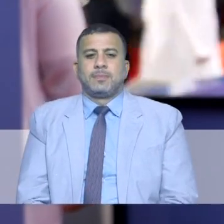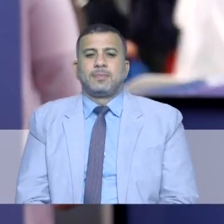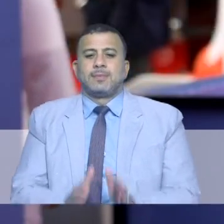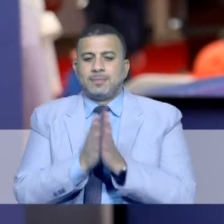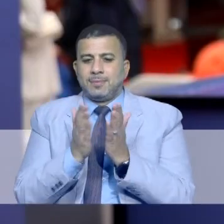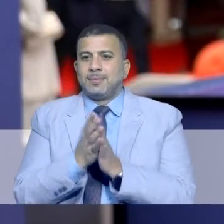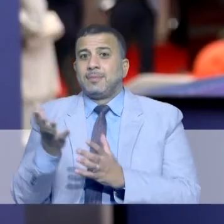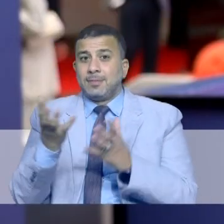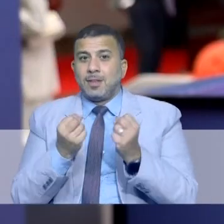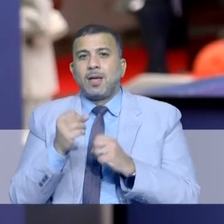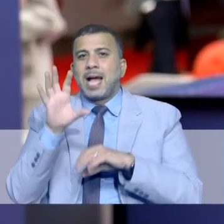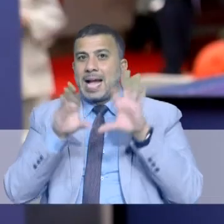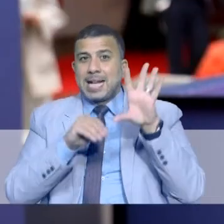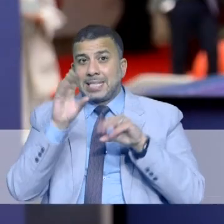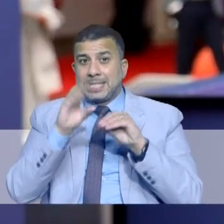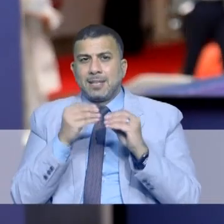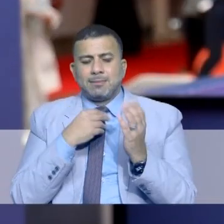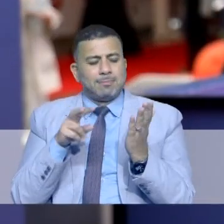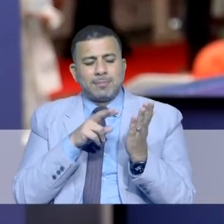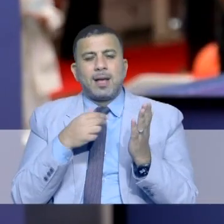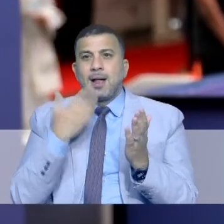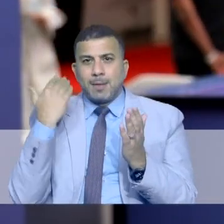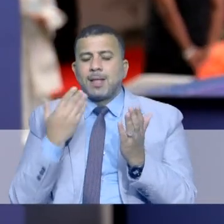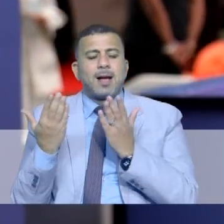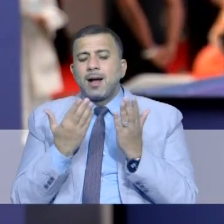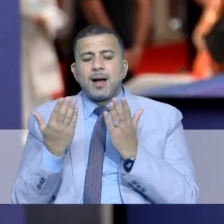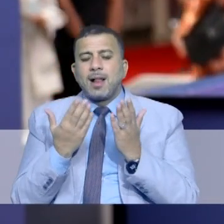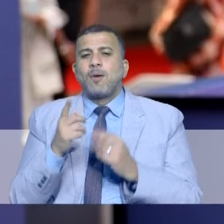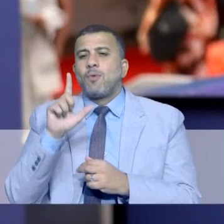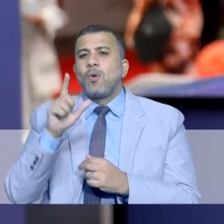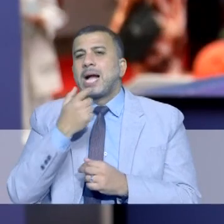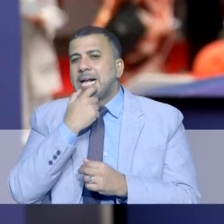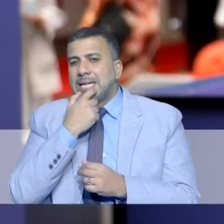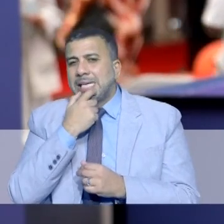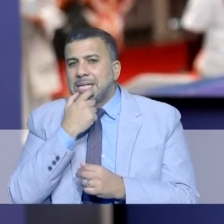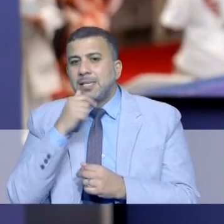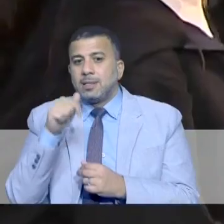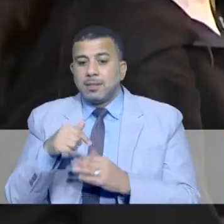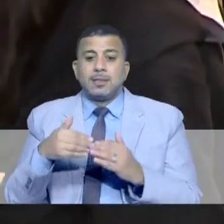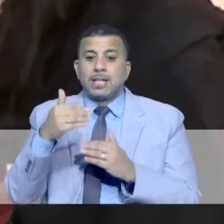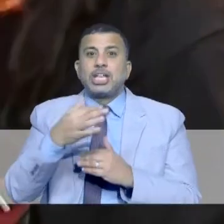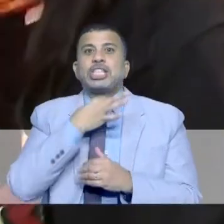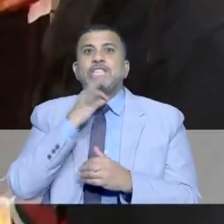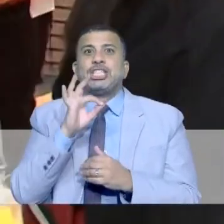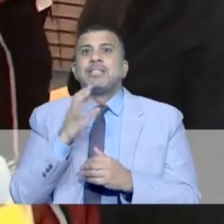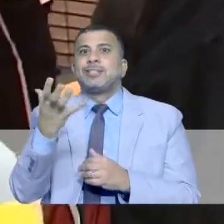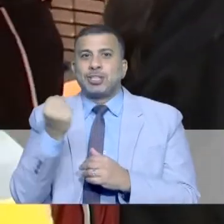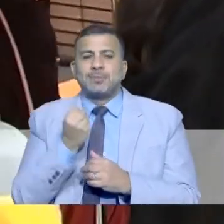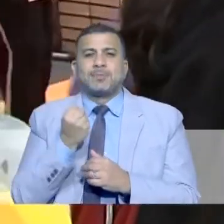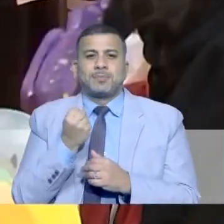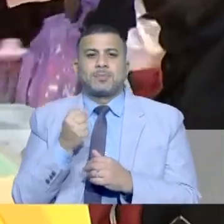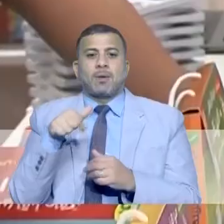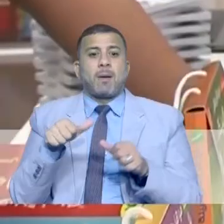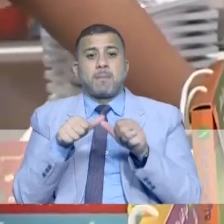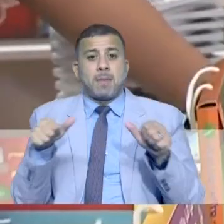وأخذت يعني عندي رواية أنا من فترة أقراها باللغة الإنجليزية، وحين إن شاء الله أخذت الموسم الجديد منها. المعرض